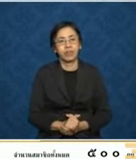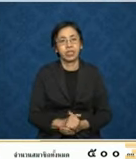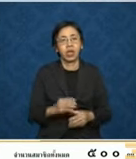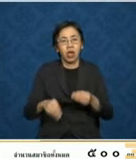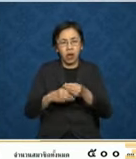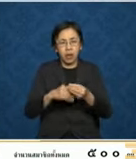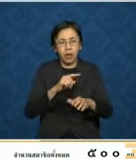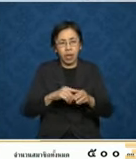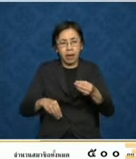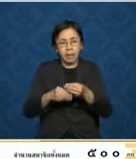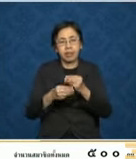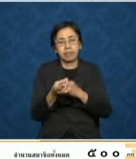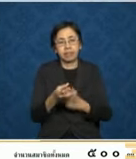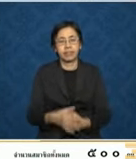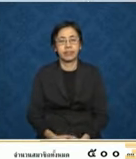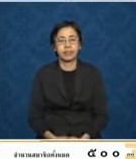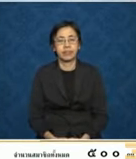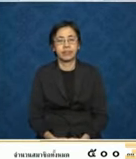วลานิดเดียวค่ะจาก